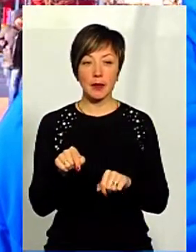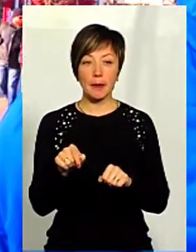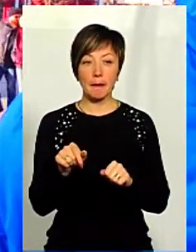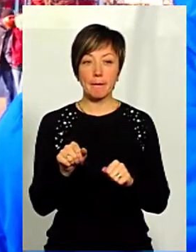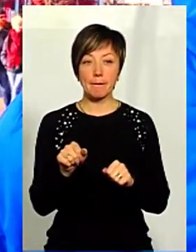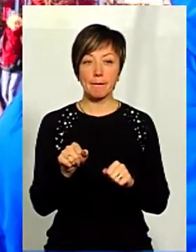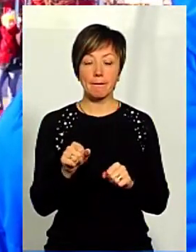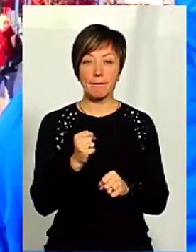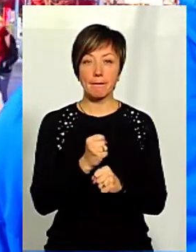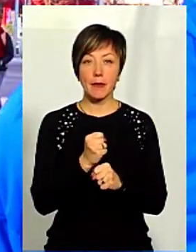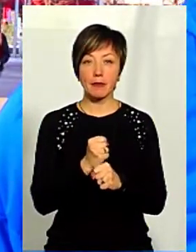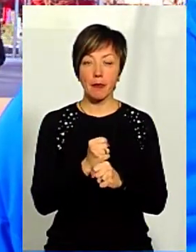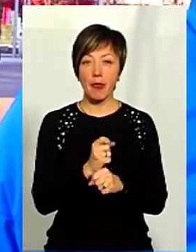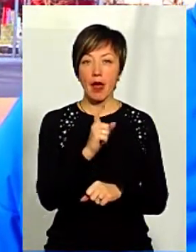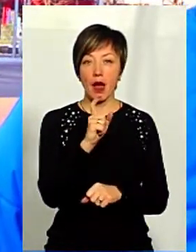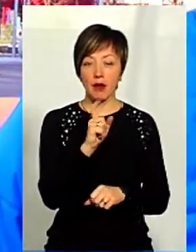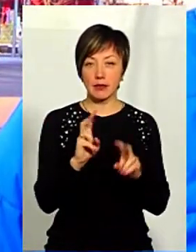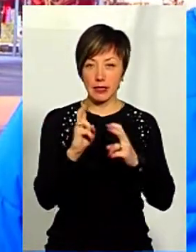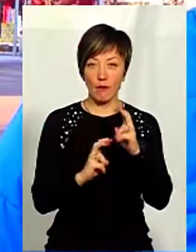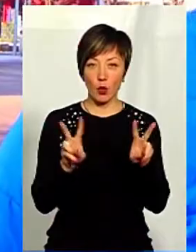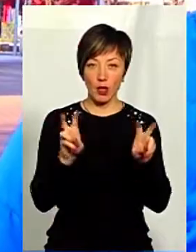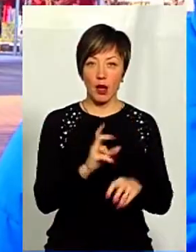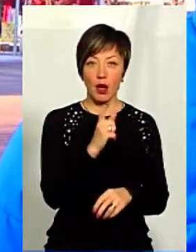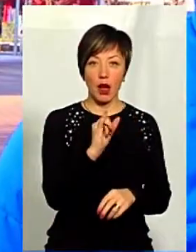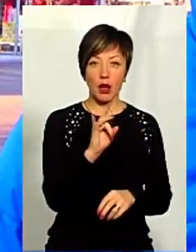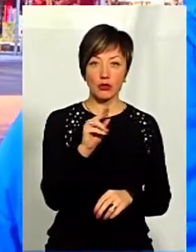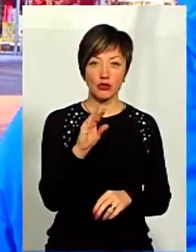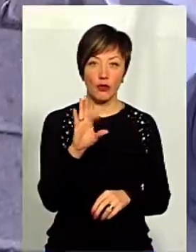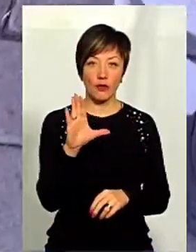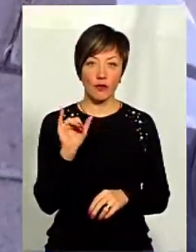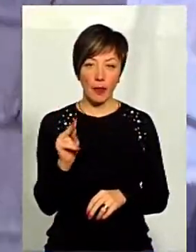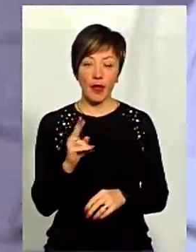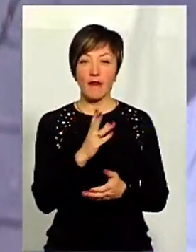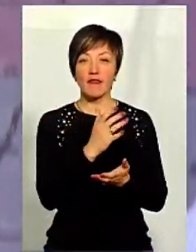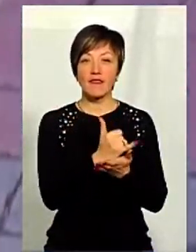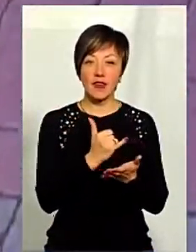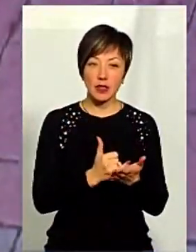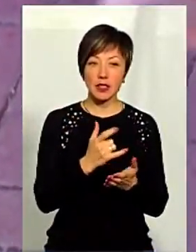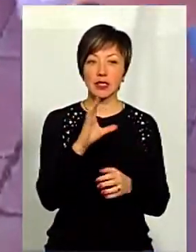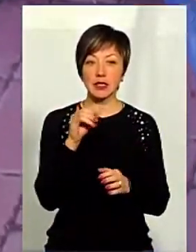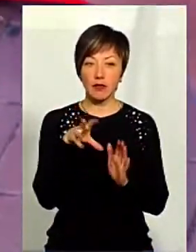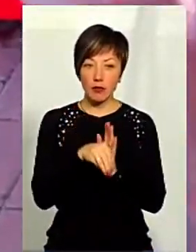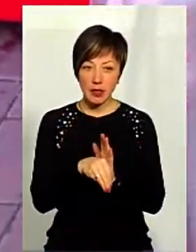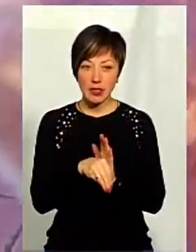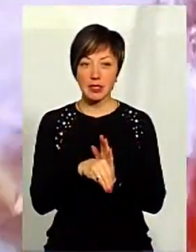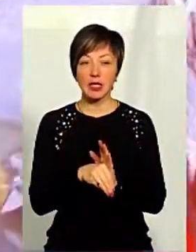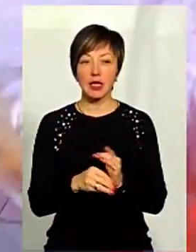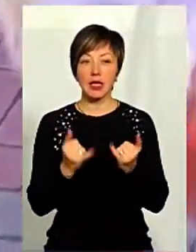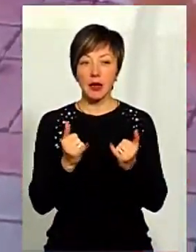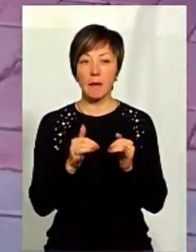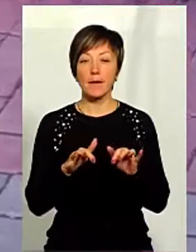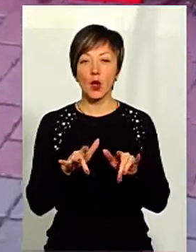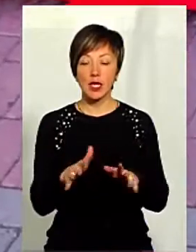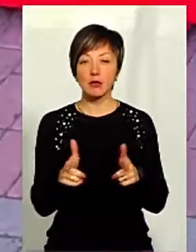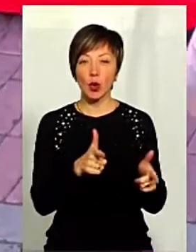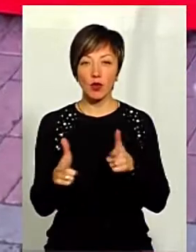ми працюємо з харчовиком, вони працюють і на вина, і на соки. Тобто в них соковмісні, саме йде процес